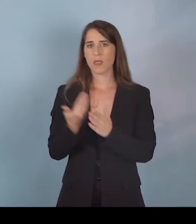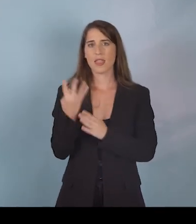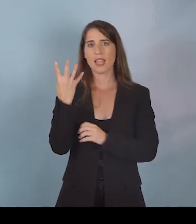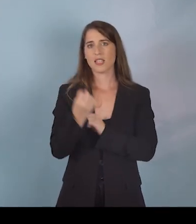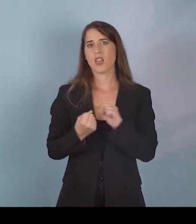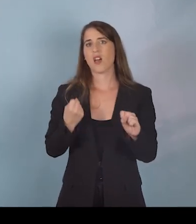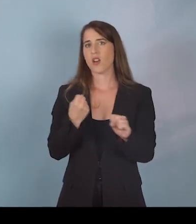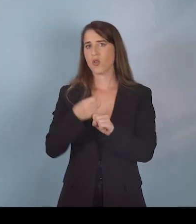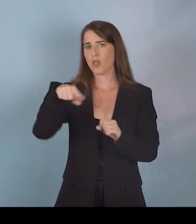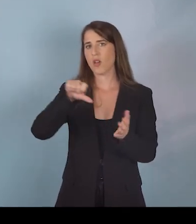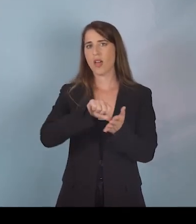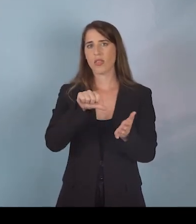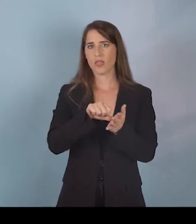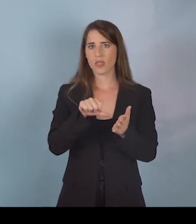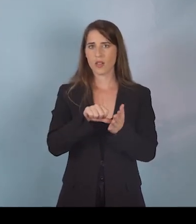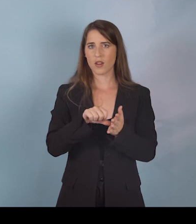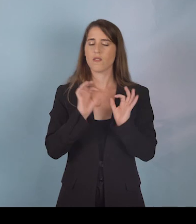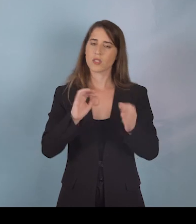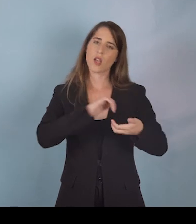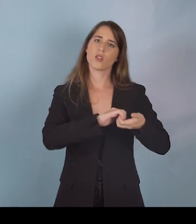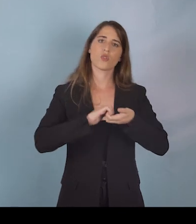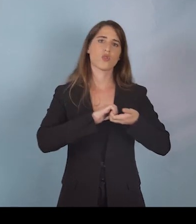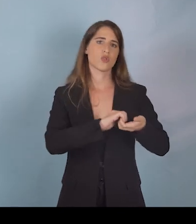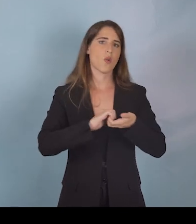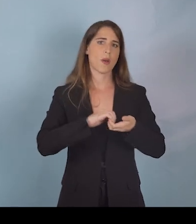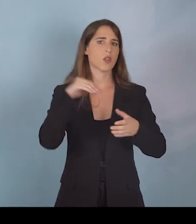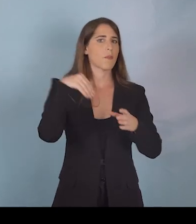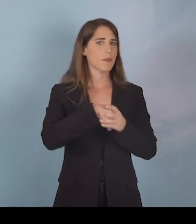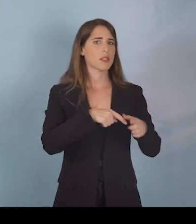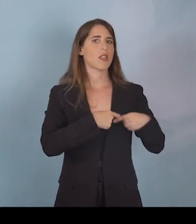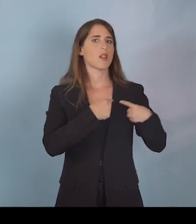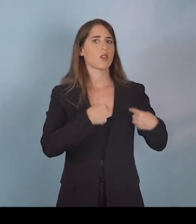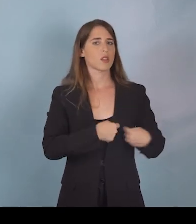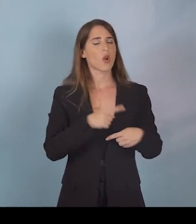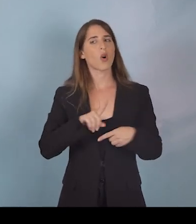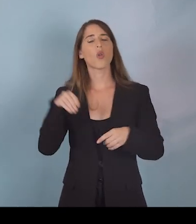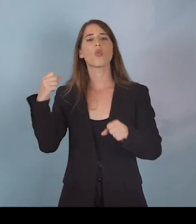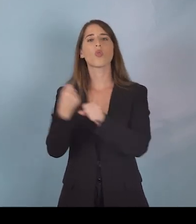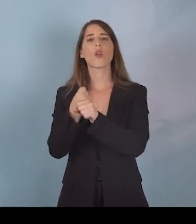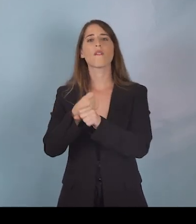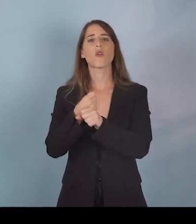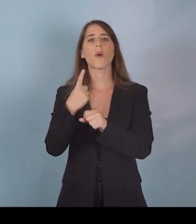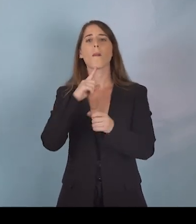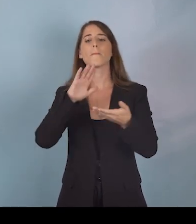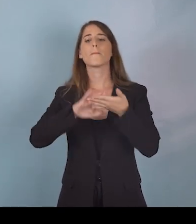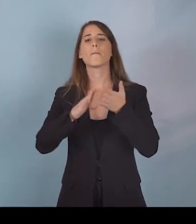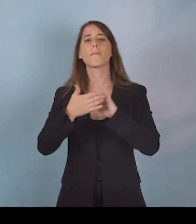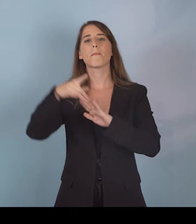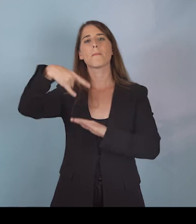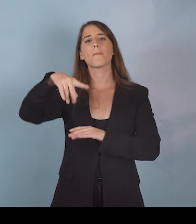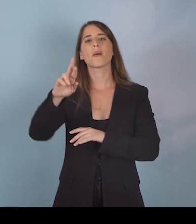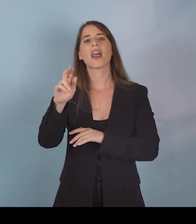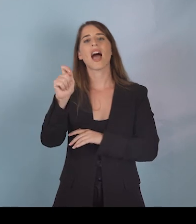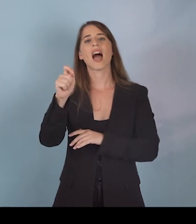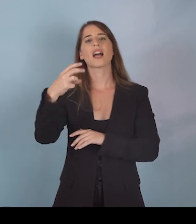ότι εδώ και 4 χρόνια που βρίσκομαι στην Αθήνα, εκτός του Σωματείου Υποστήριξης Διαφιλικών που είμαι εθελοντικό μέλος, εργάζομαι και